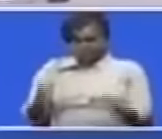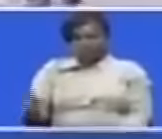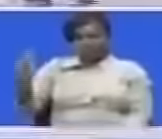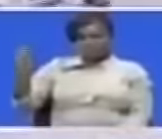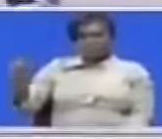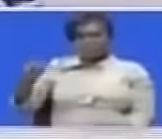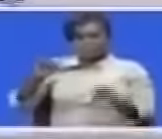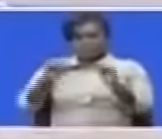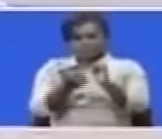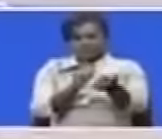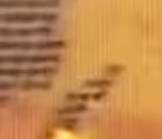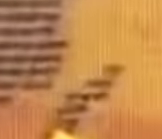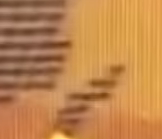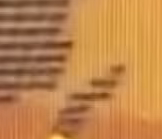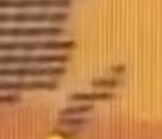KTN Michezo.